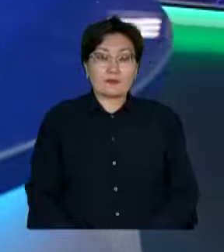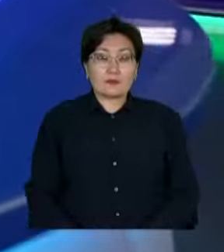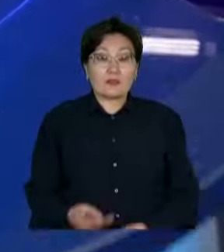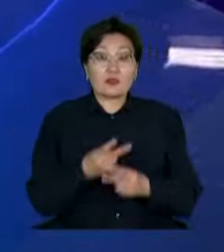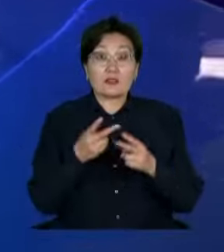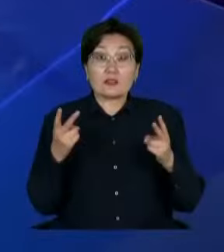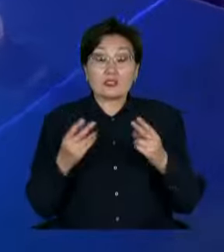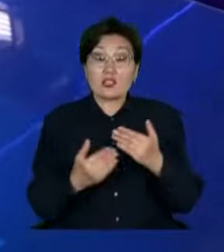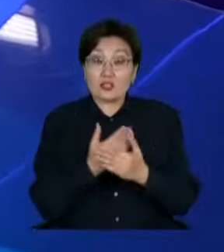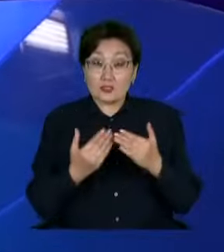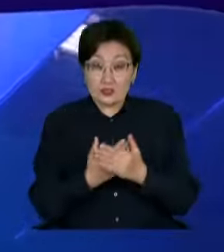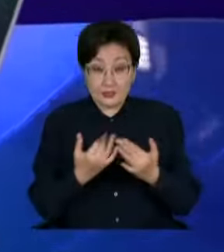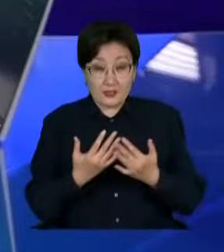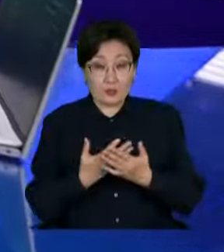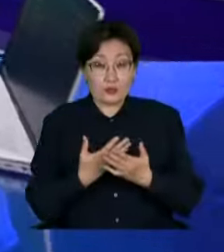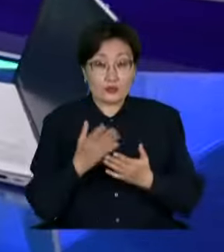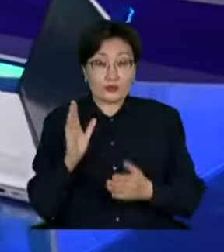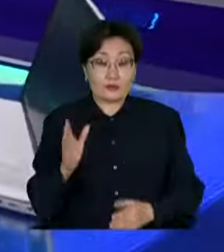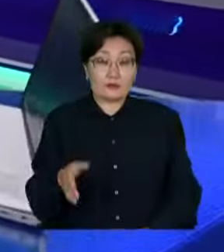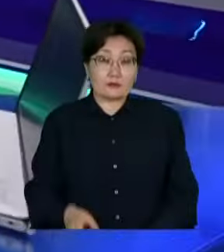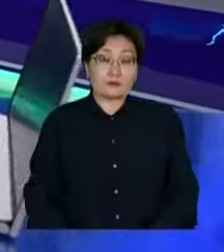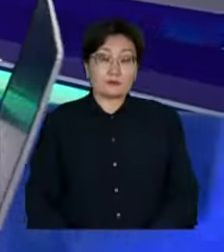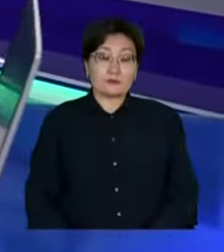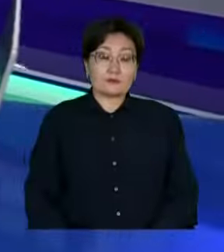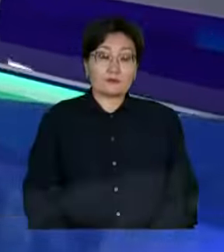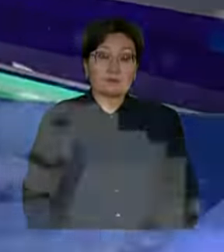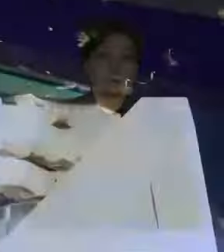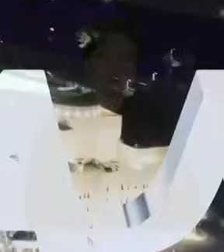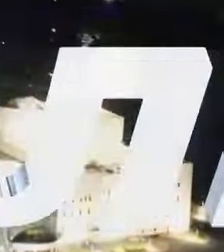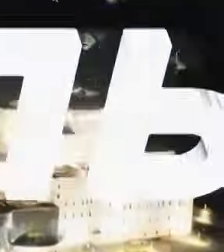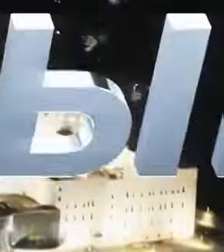Құрметті көрермен, жаңалықтардың екінші жартысынан көретіндеріңіз.